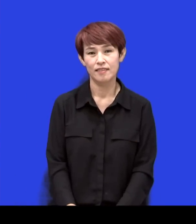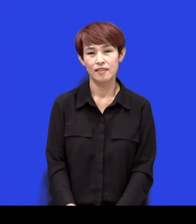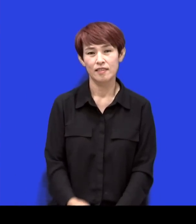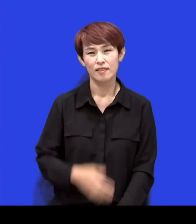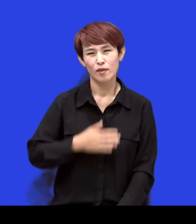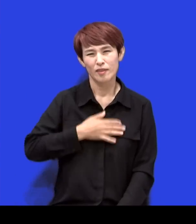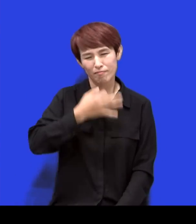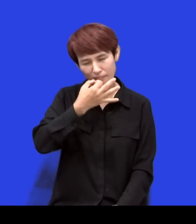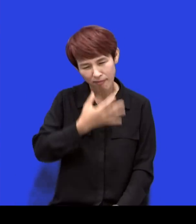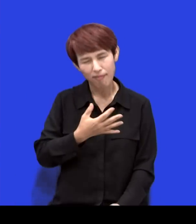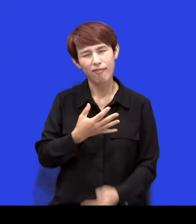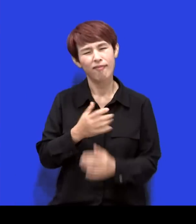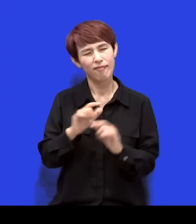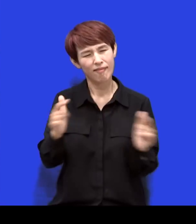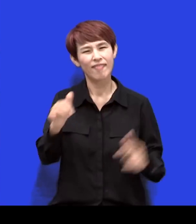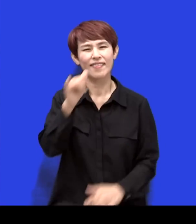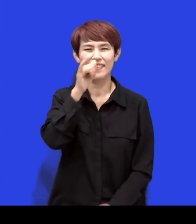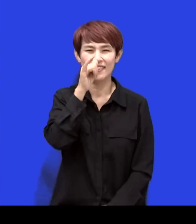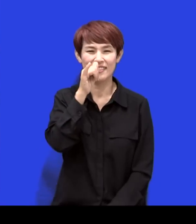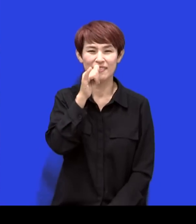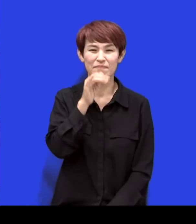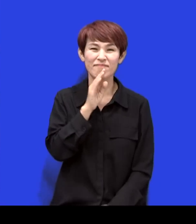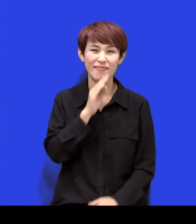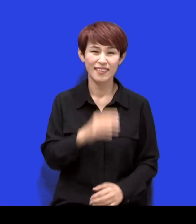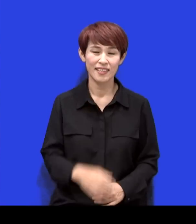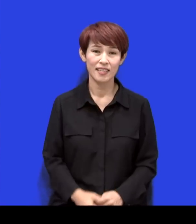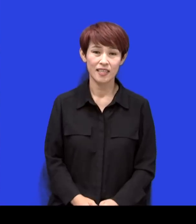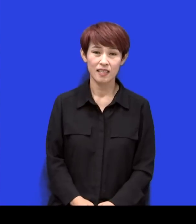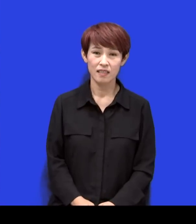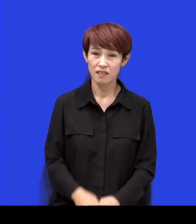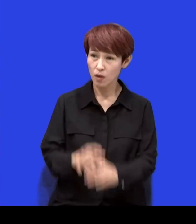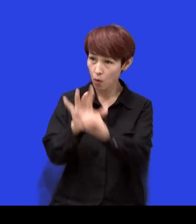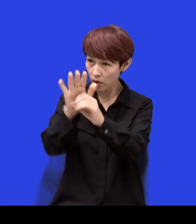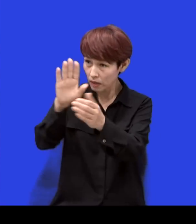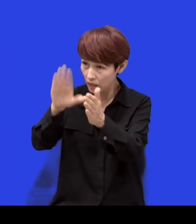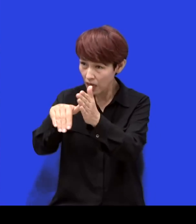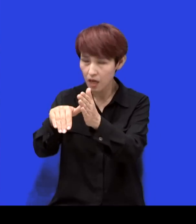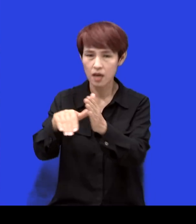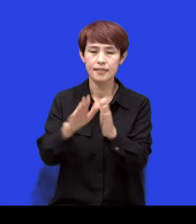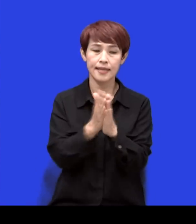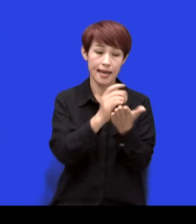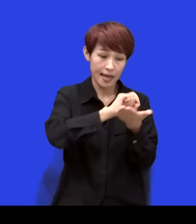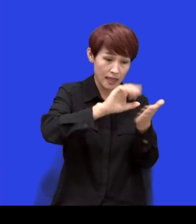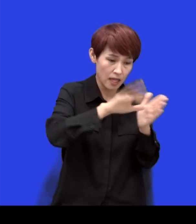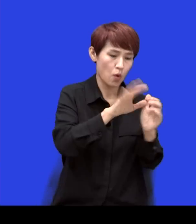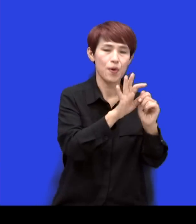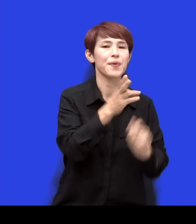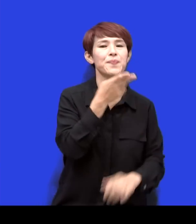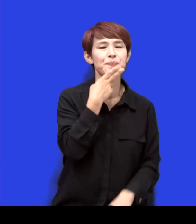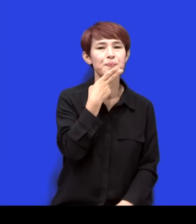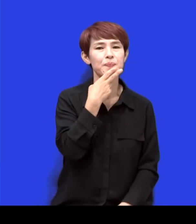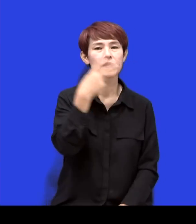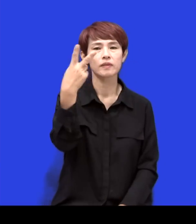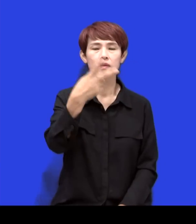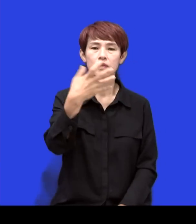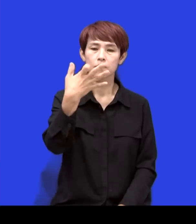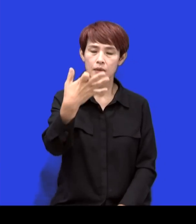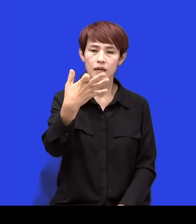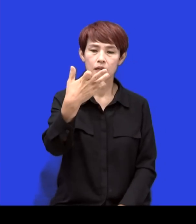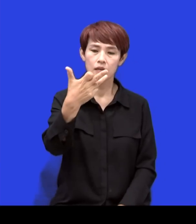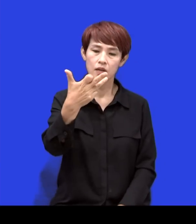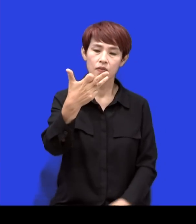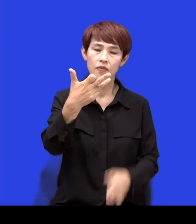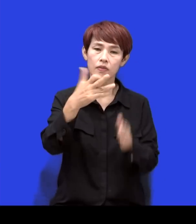여러 힘든 일들이 많았고 네. 그래서 이제 이걸 코로나 쓰면서 시기였나요? 그걸 쓸 때? 쓸 때는 코로나가 아니었어요. 아니었어요? 예. 2018년에 기획을 하고